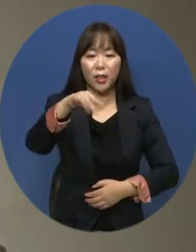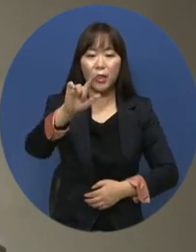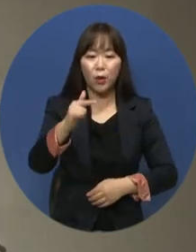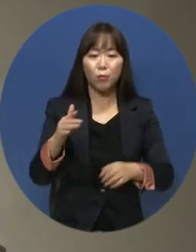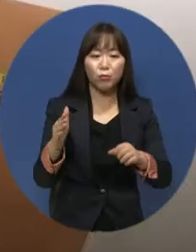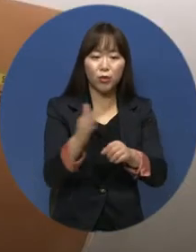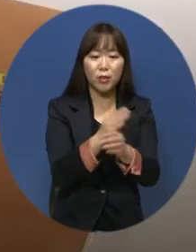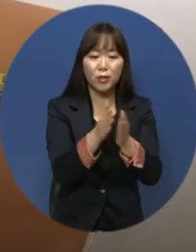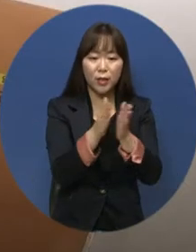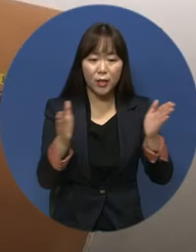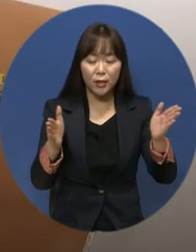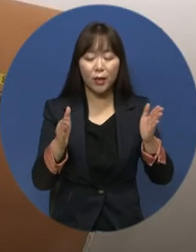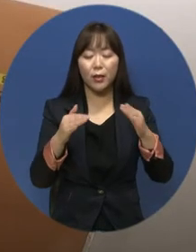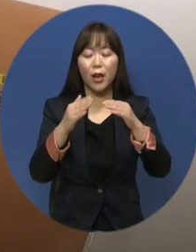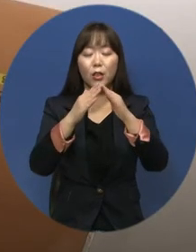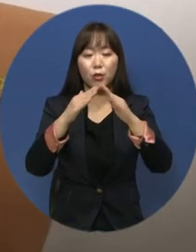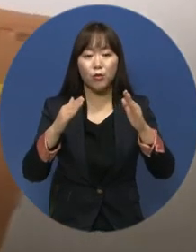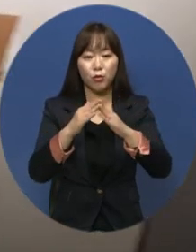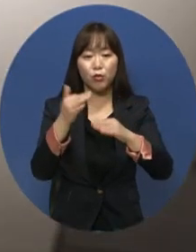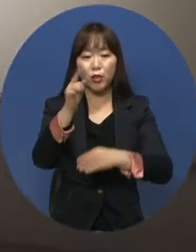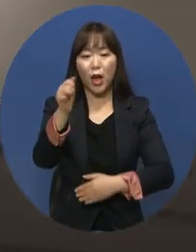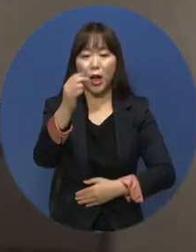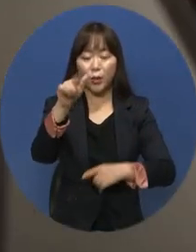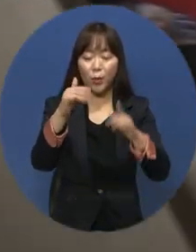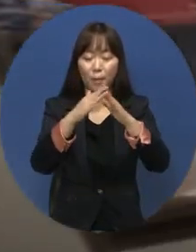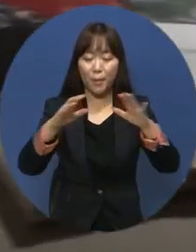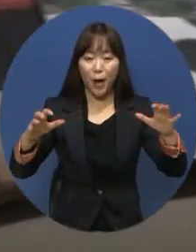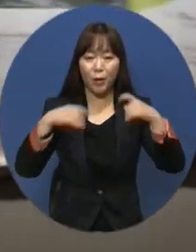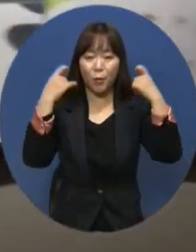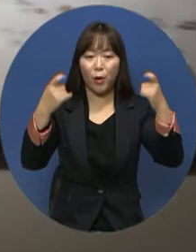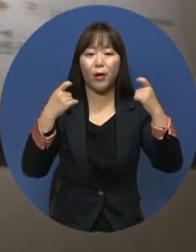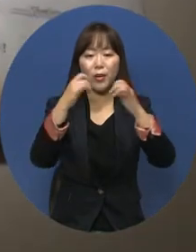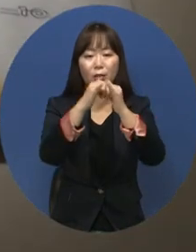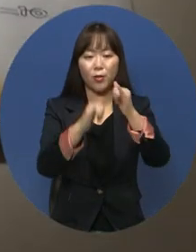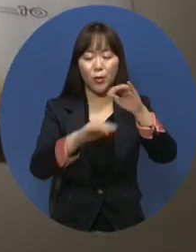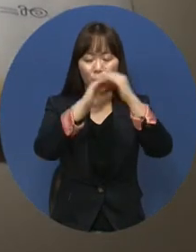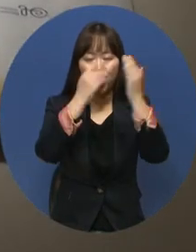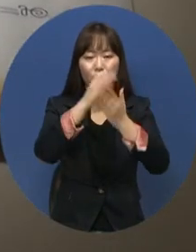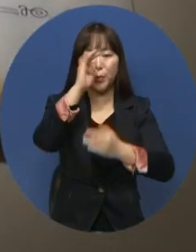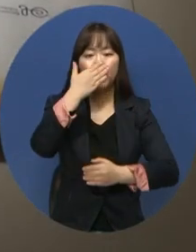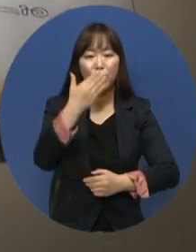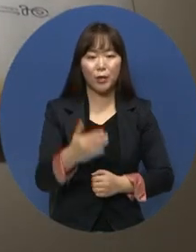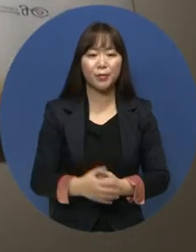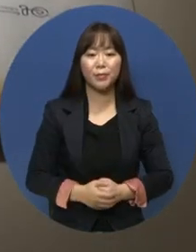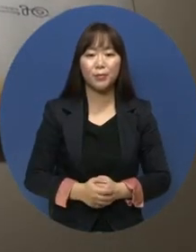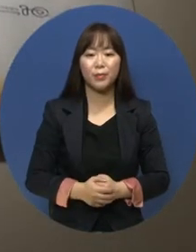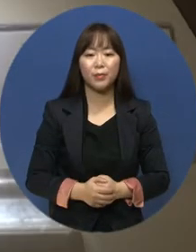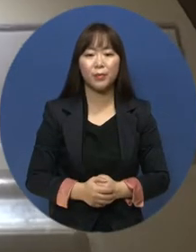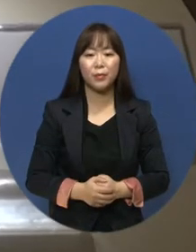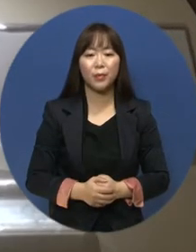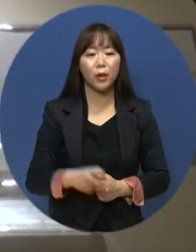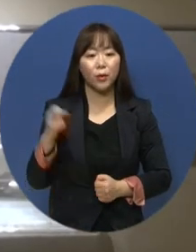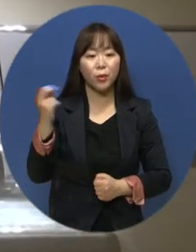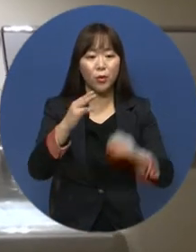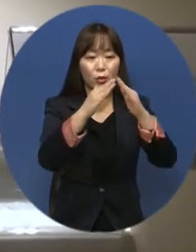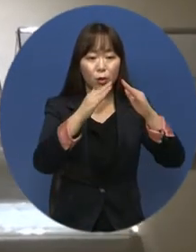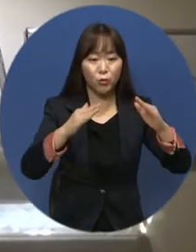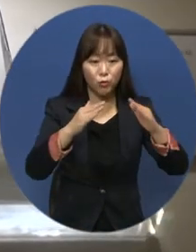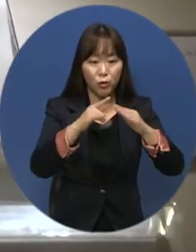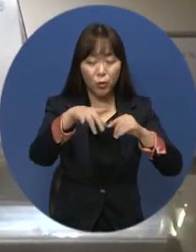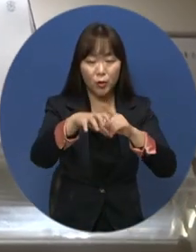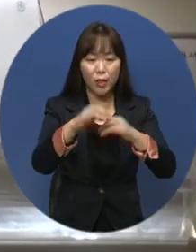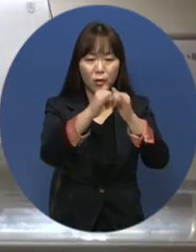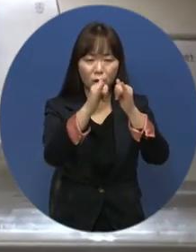시작된 전주한옥마을 관광의 역사를 살펴볼 수 있도록 했습니다 뿐만 아니라 전주한옥마을의